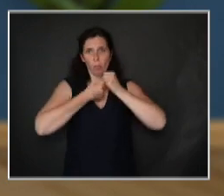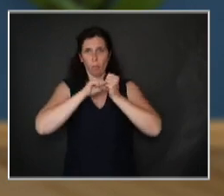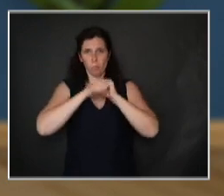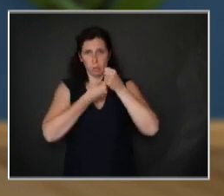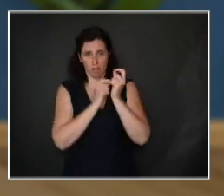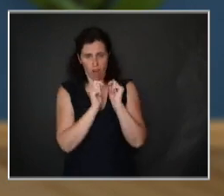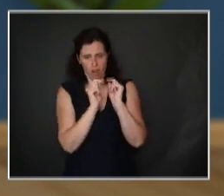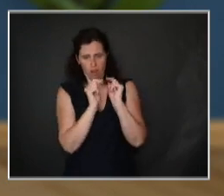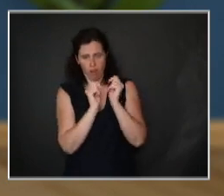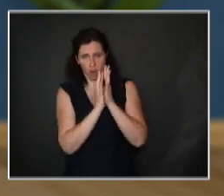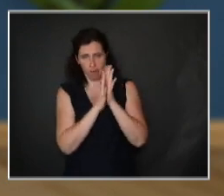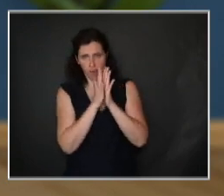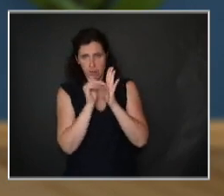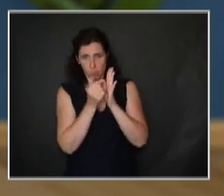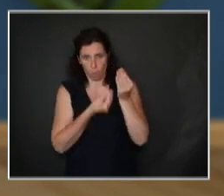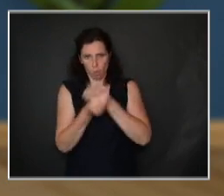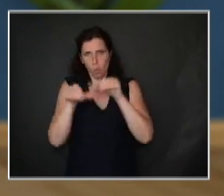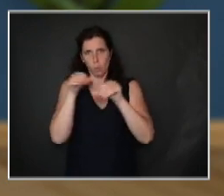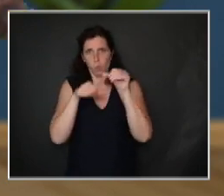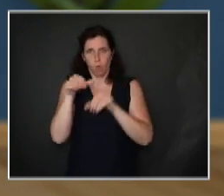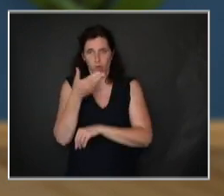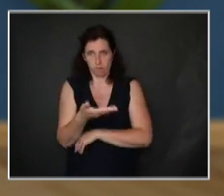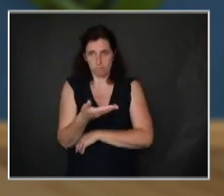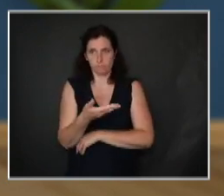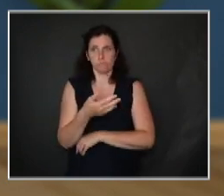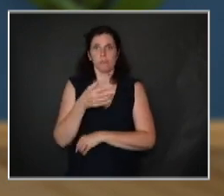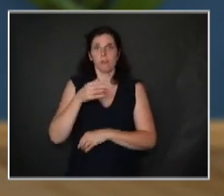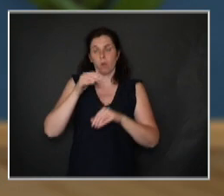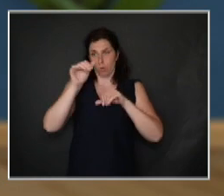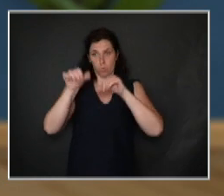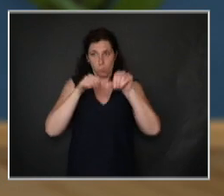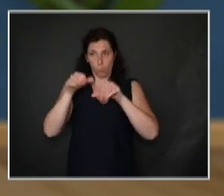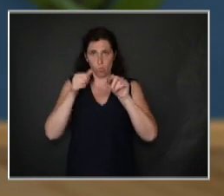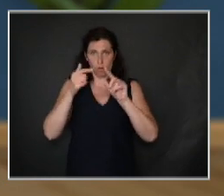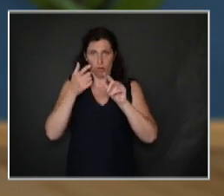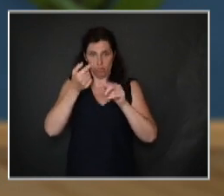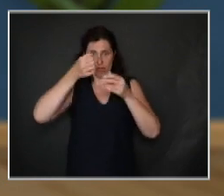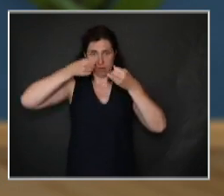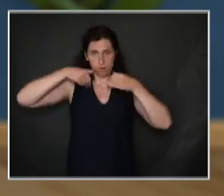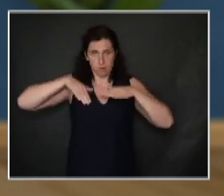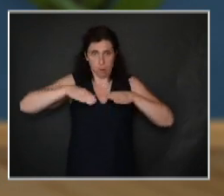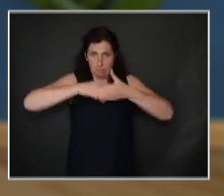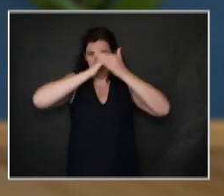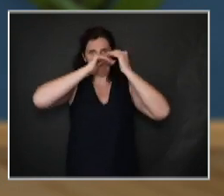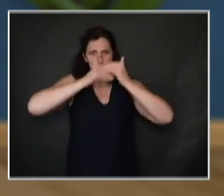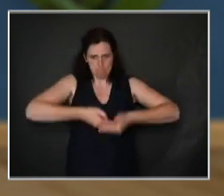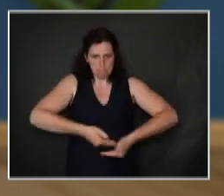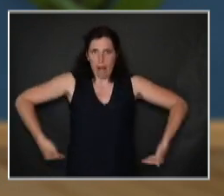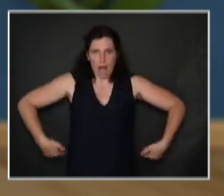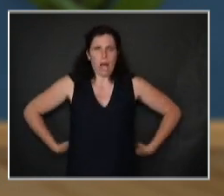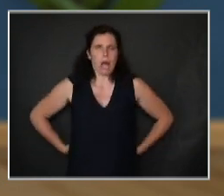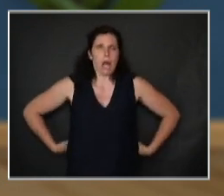Et dans ce cas-là, ça va donner des douleurs. Des douleurs également qui vont donner des douleurs en barre parce que c'est souvent bilatéral.